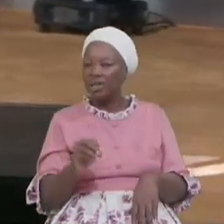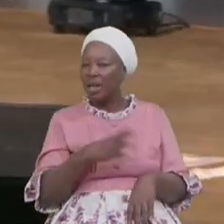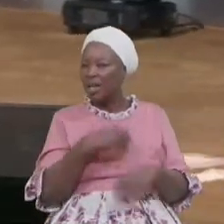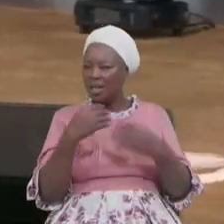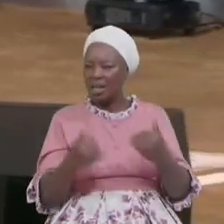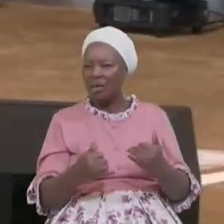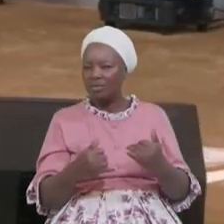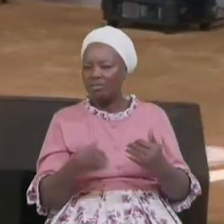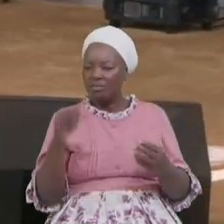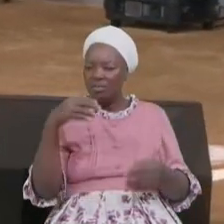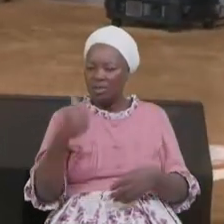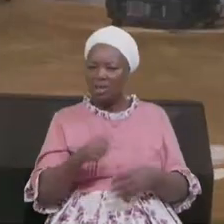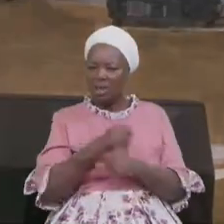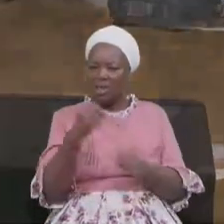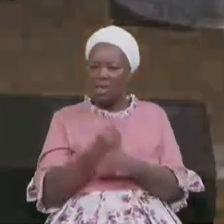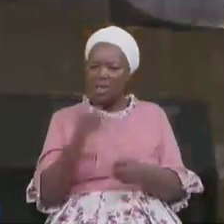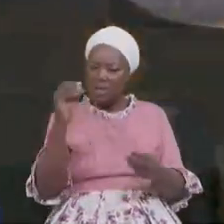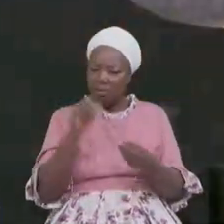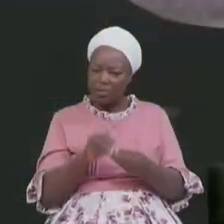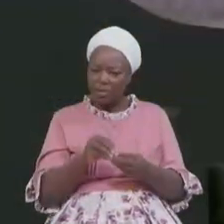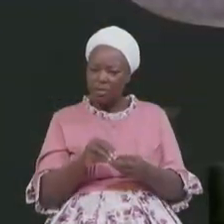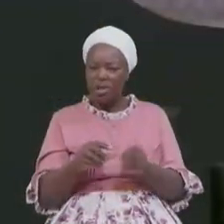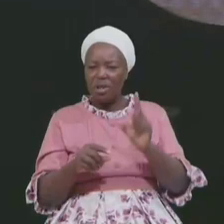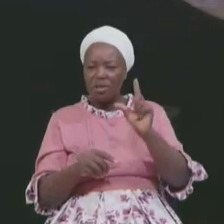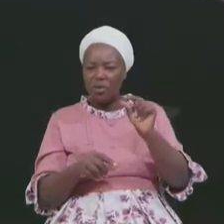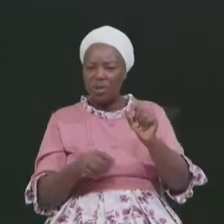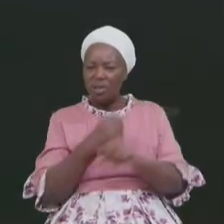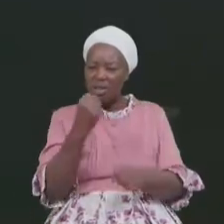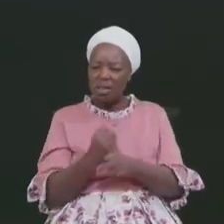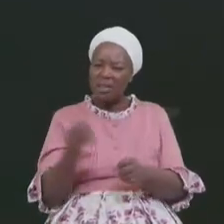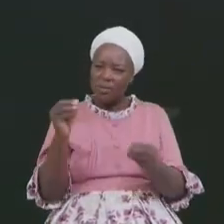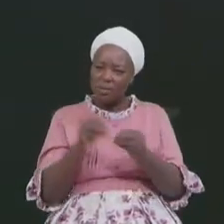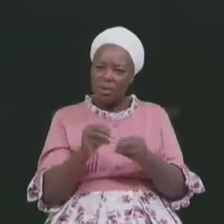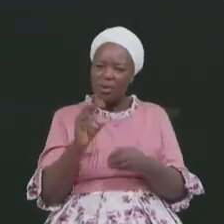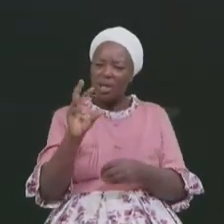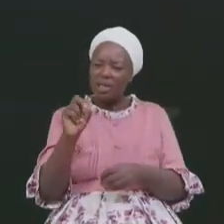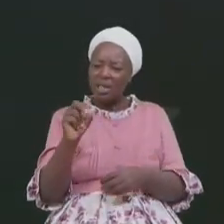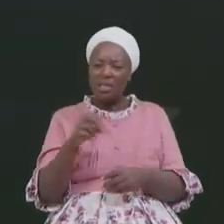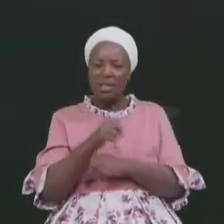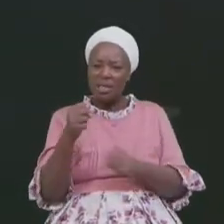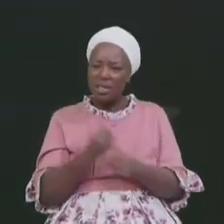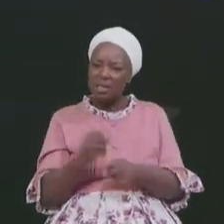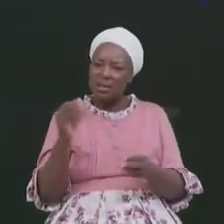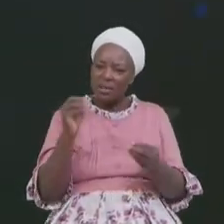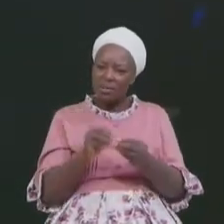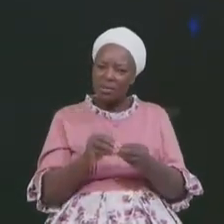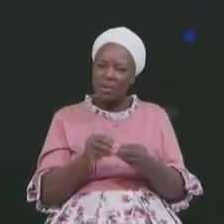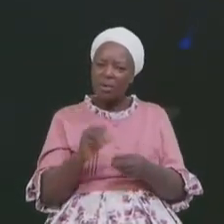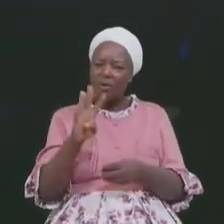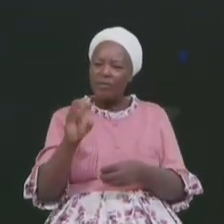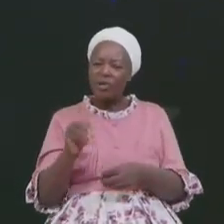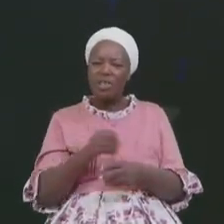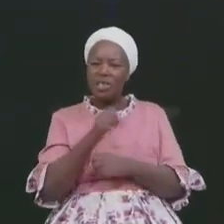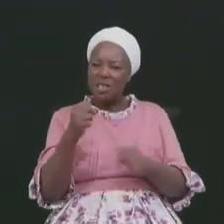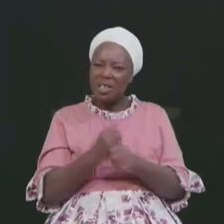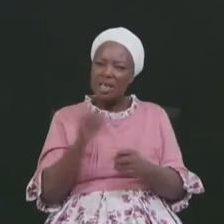10 ans de plus, nous avons 20 ans de plus maintenant. Nous avons 30 ans de plus maintenant. Nous avons 40 ans de plus. Et